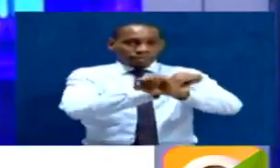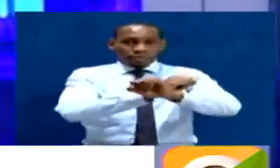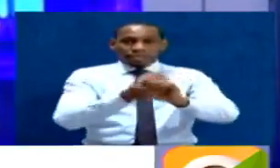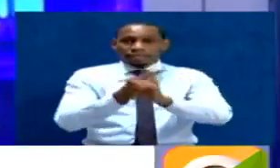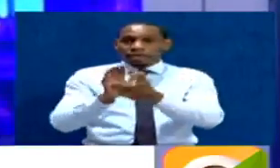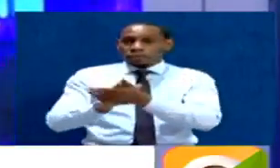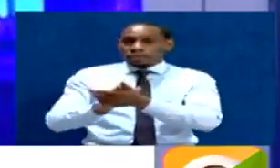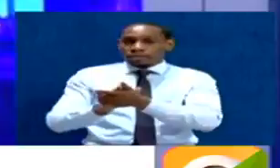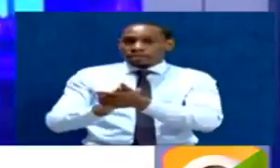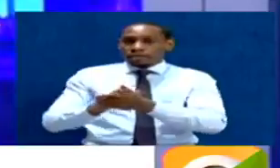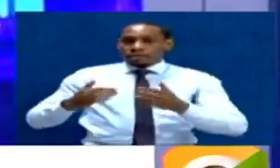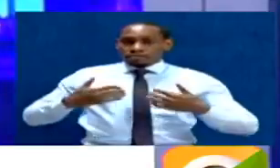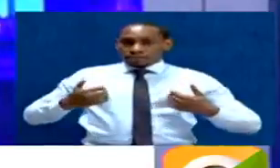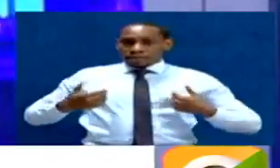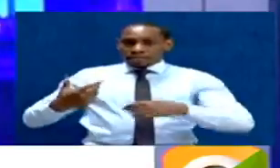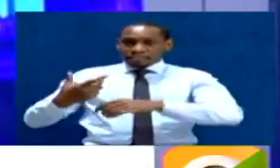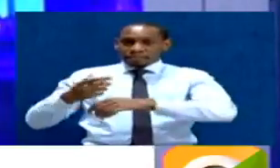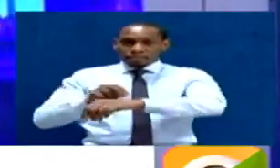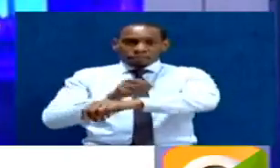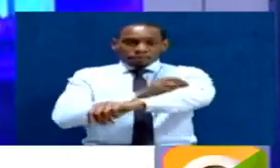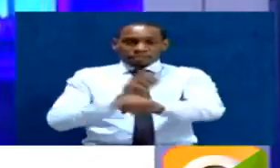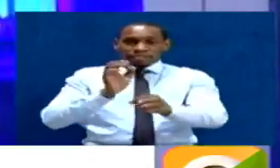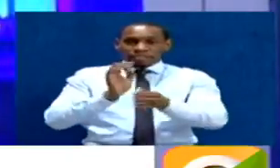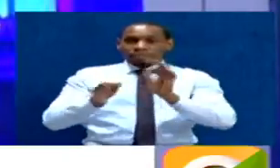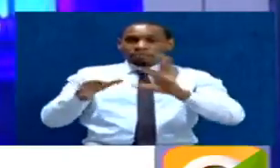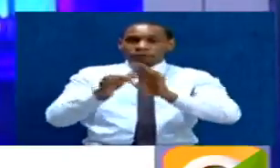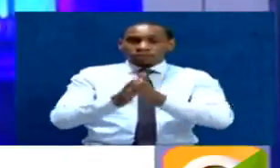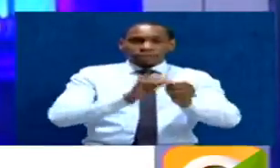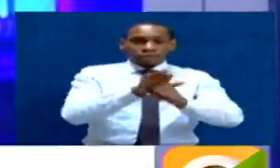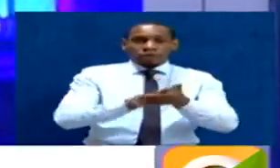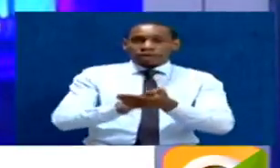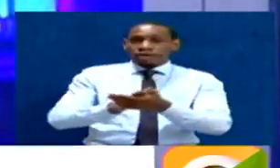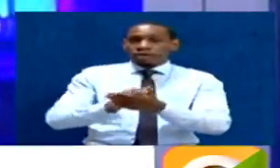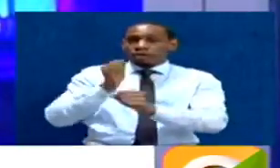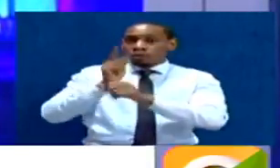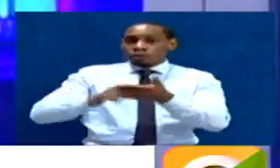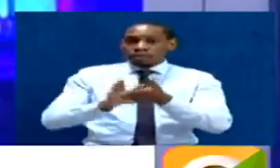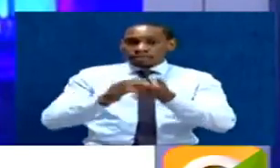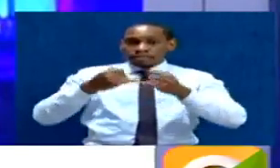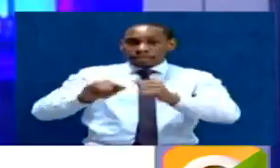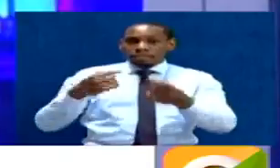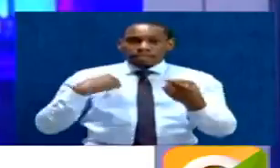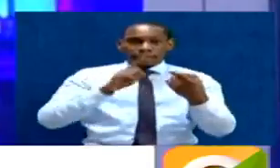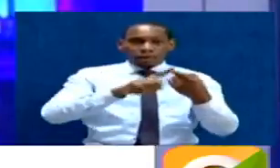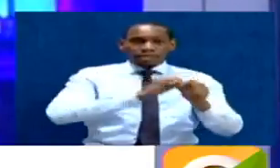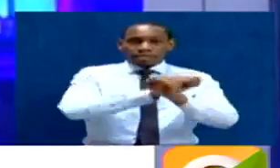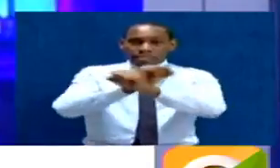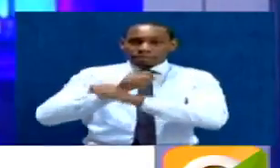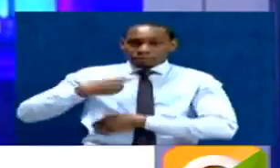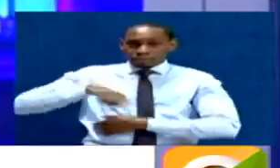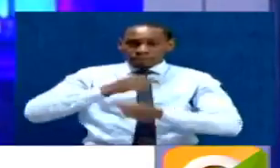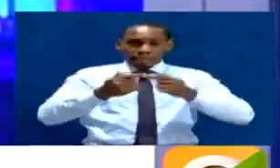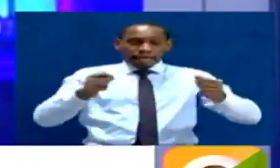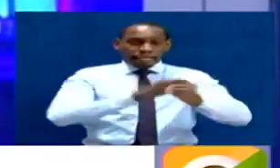from monkeypox. And if it's vectored with corona, it may do two things for us, and we'll know that in clinical trials. One, it will protect us from